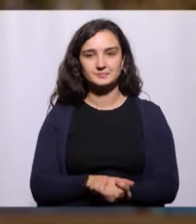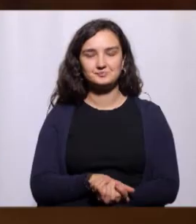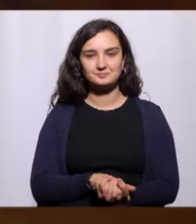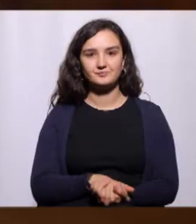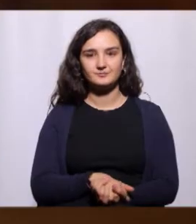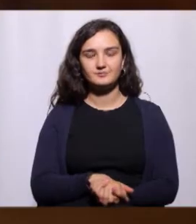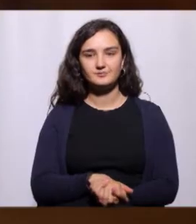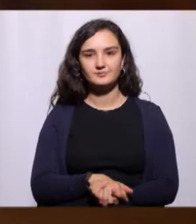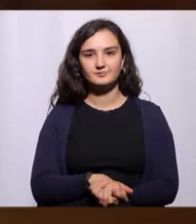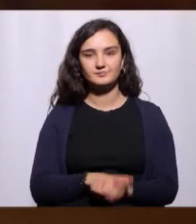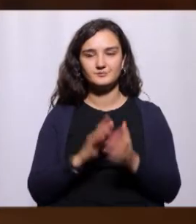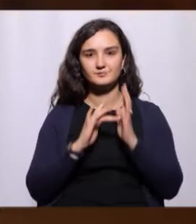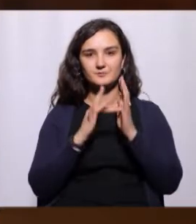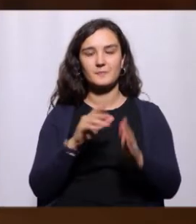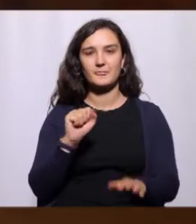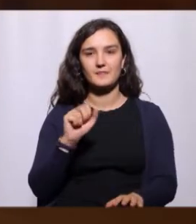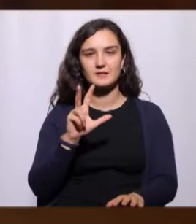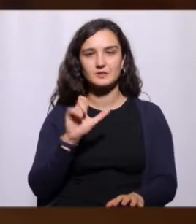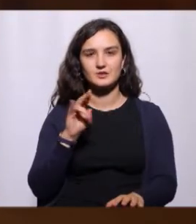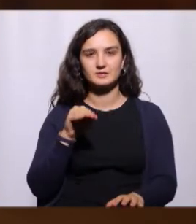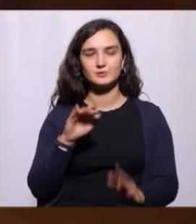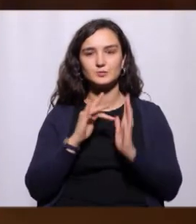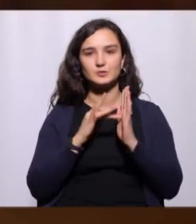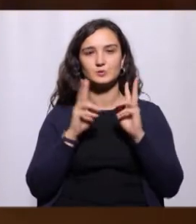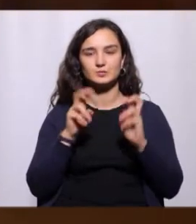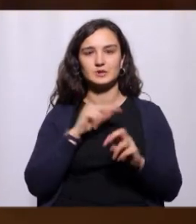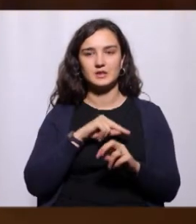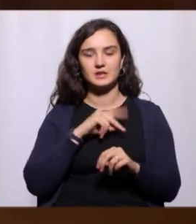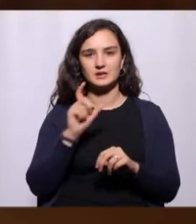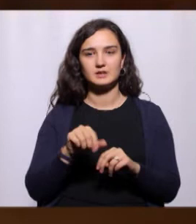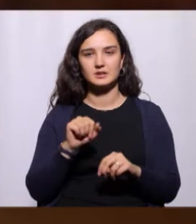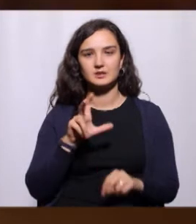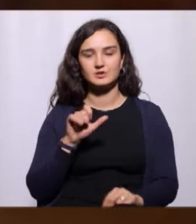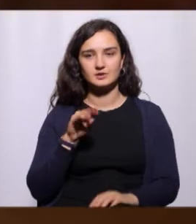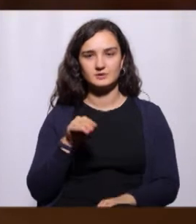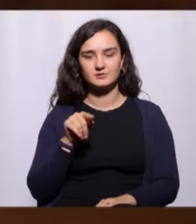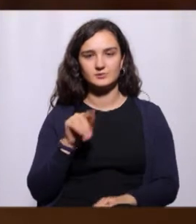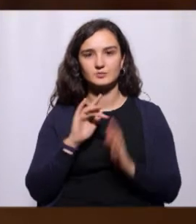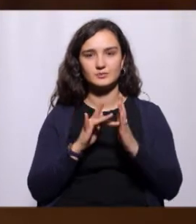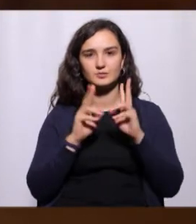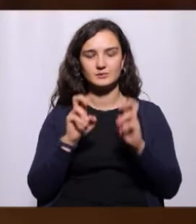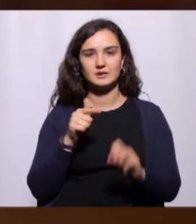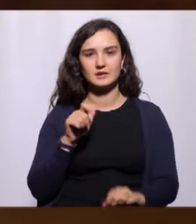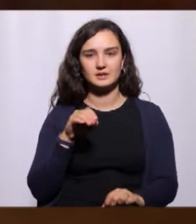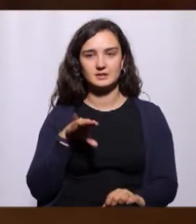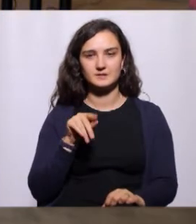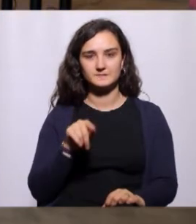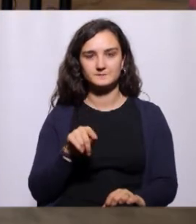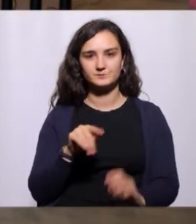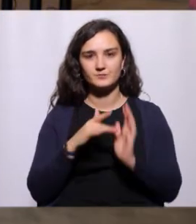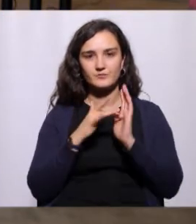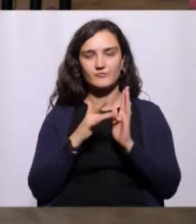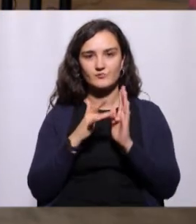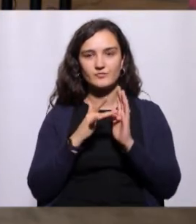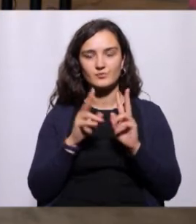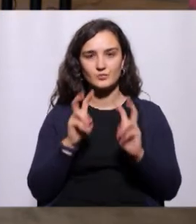That's true. Travel agent, ტურისტული აგენტი. Travel agent, ტურისტული აგენტი.